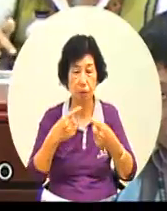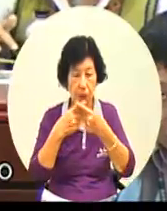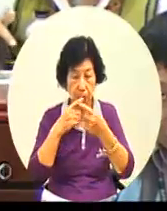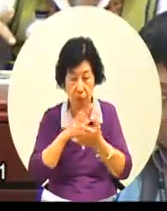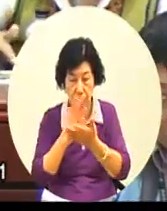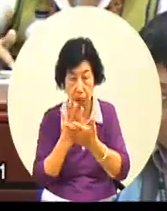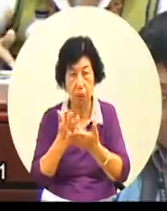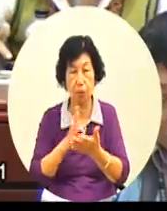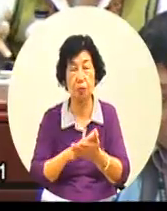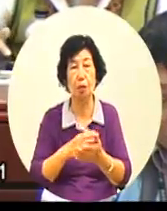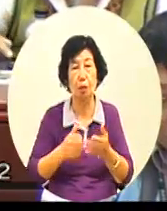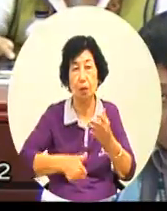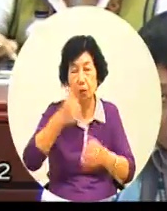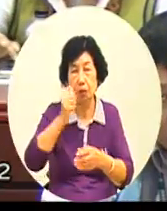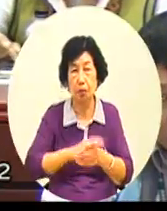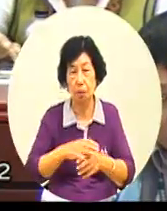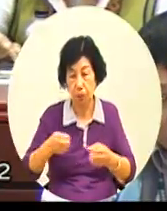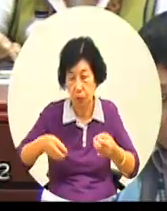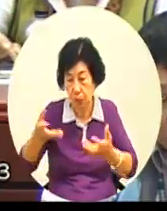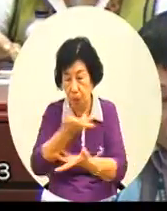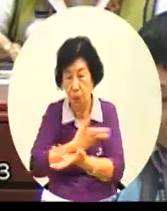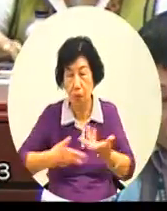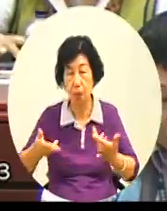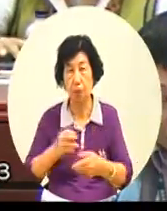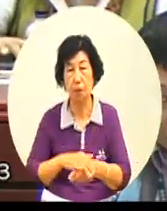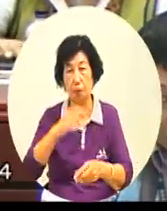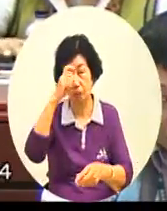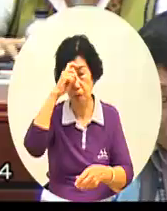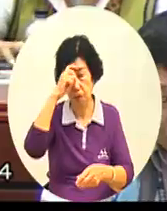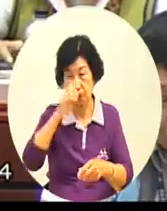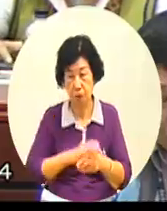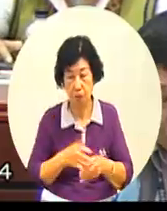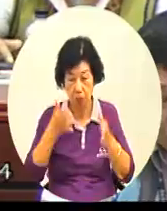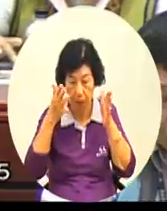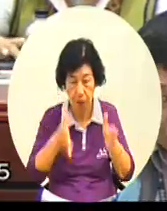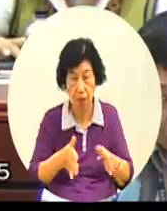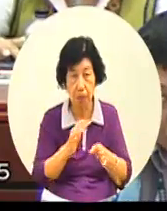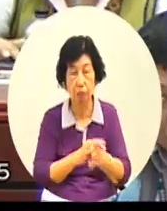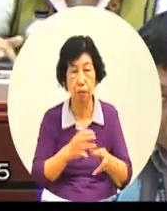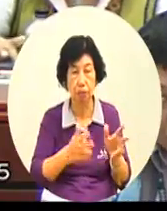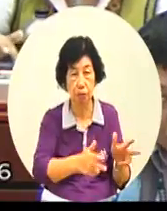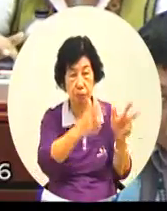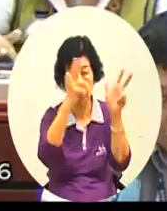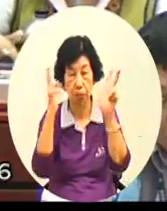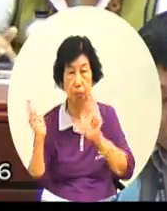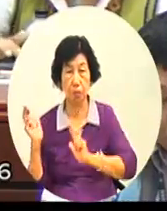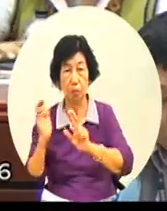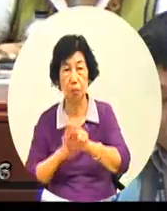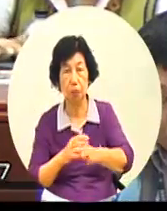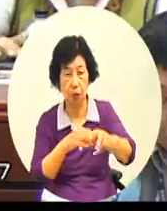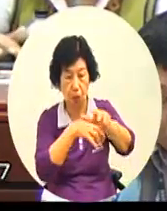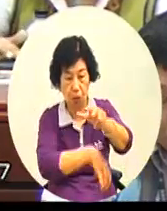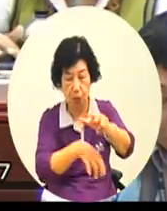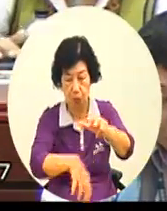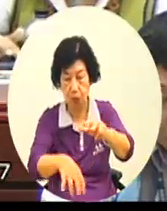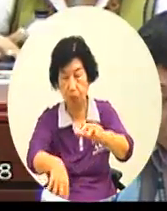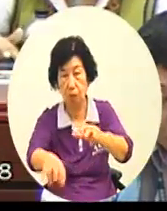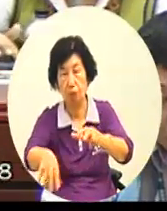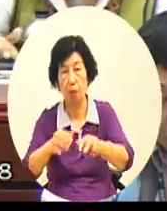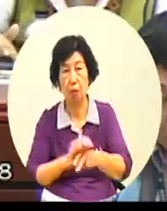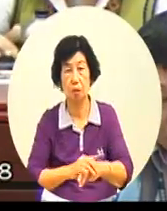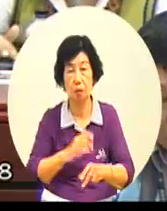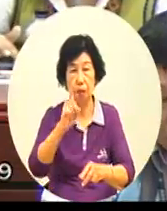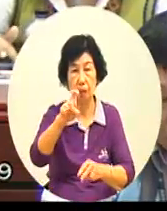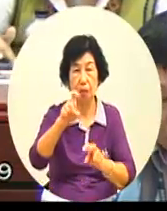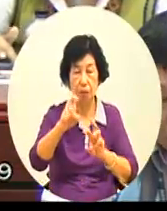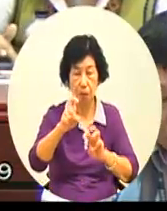协调以后啊，他们联系就是说，希望我们在针对桥座的部分再做一些修正，所以我们在10月31又再